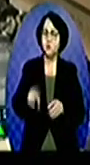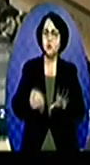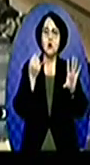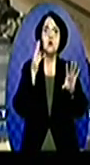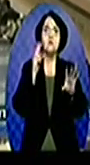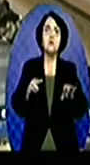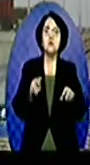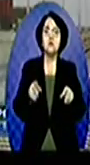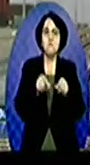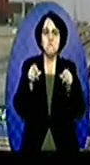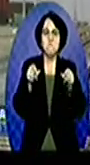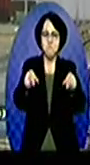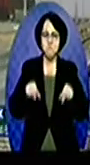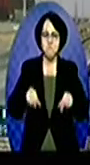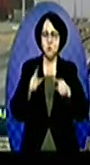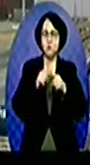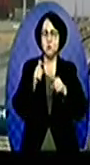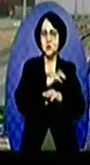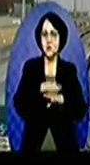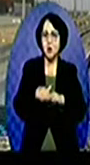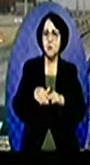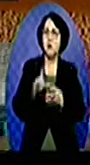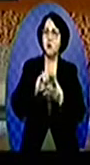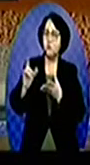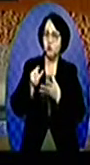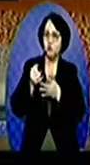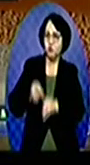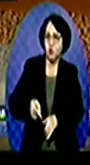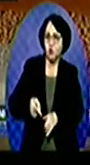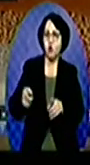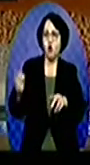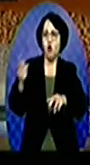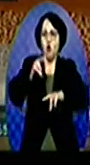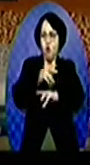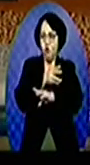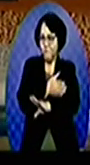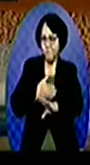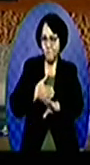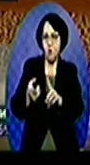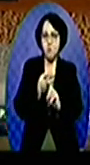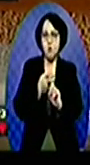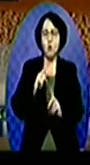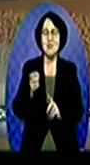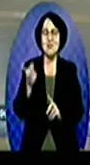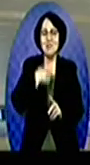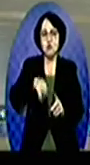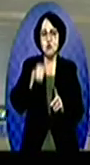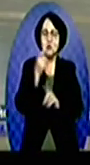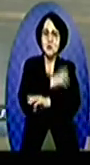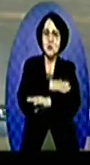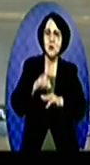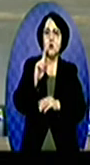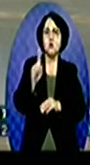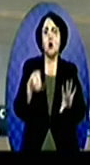зам, логистикийн төв рүү орох гарах төмөр замтай огтлолцох хүндаацийн төмөр бетонн гүүрэн байгууламж, 1.6 км автозам, дид